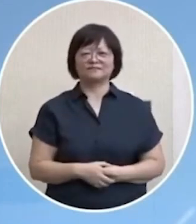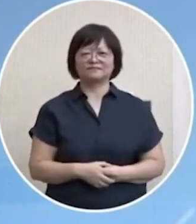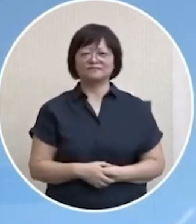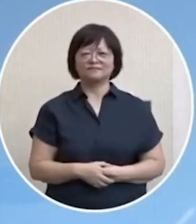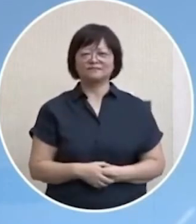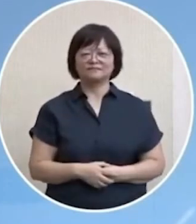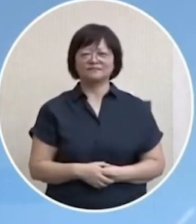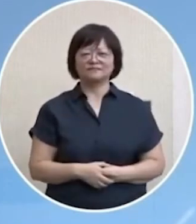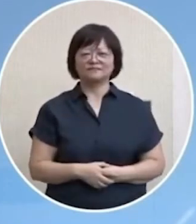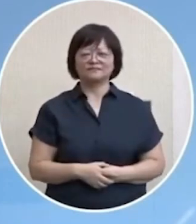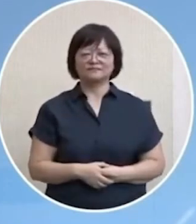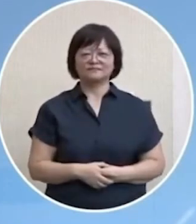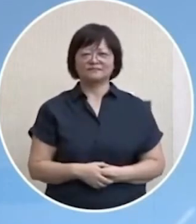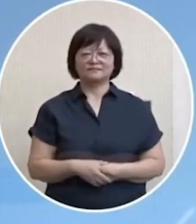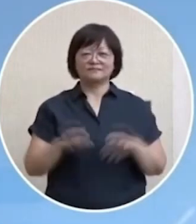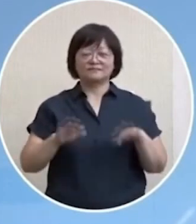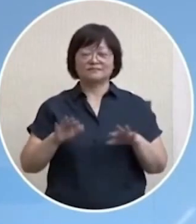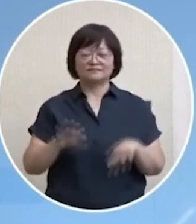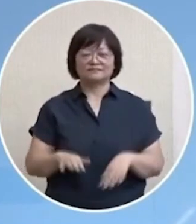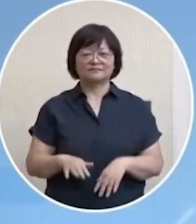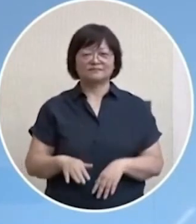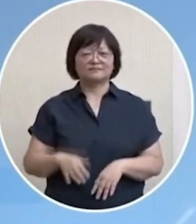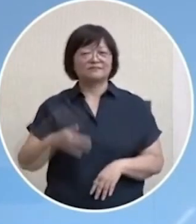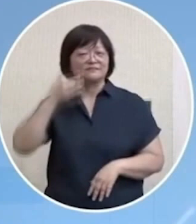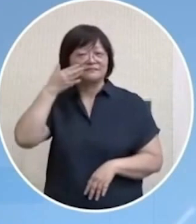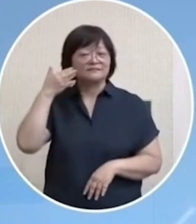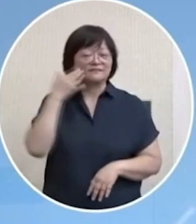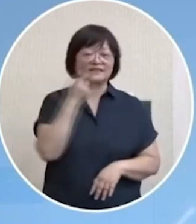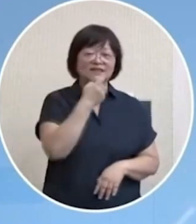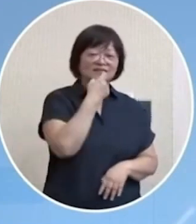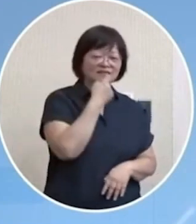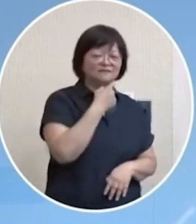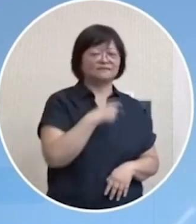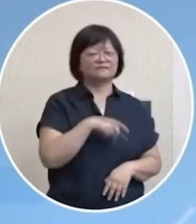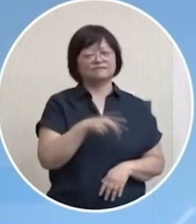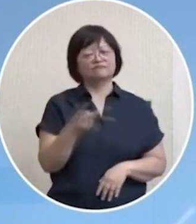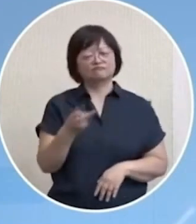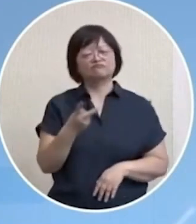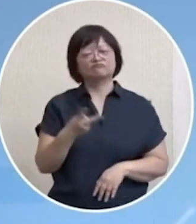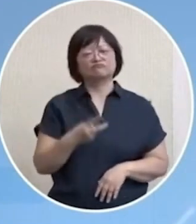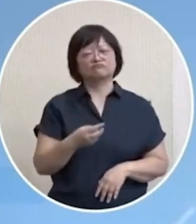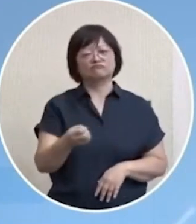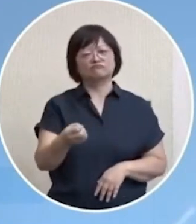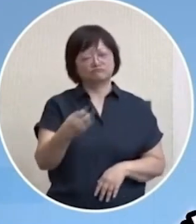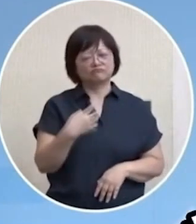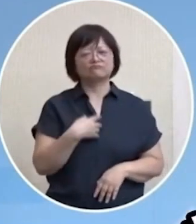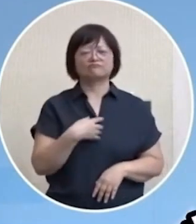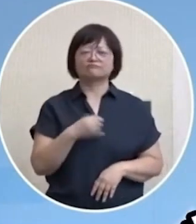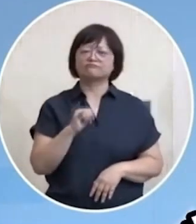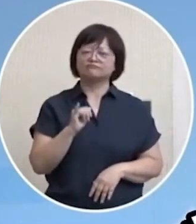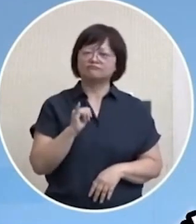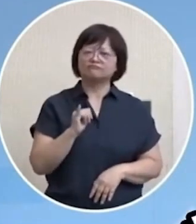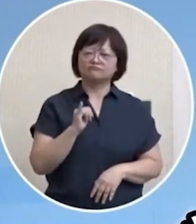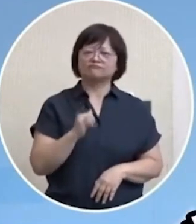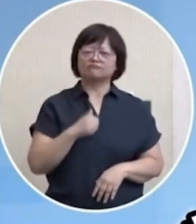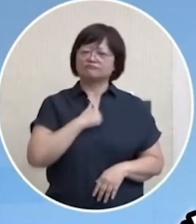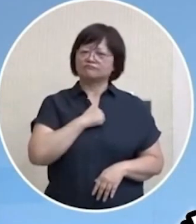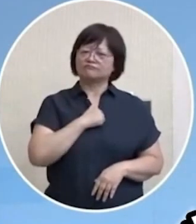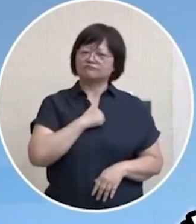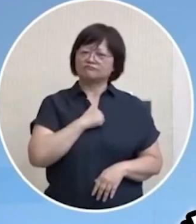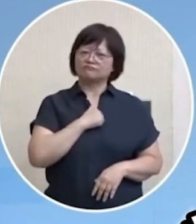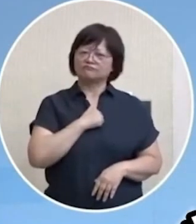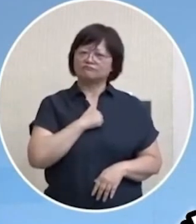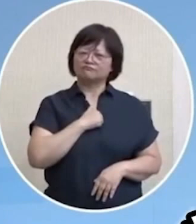目前蓝白两党都释出善意，让整合已